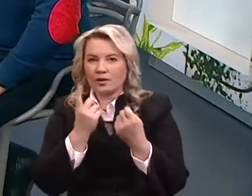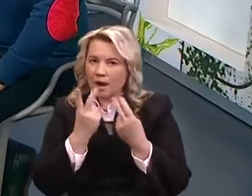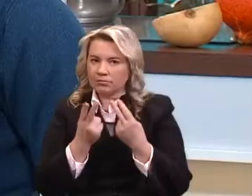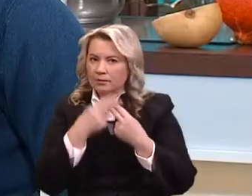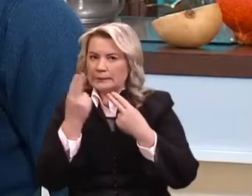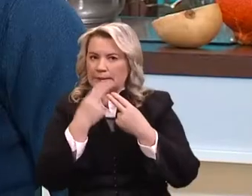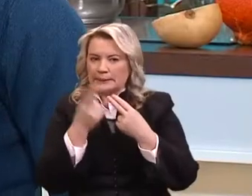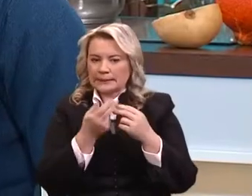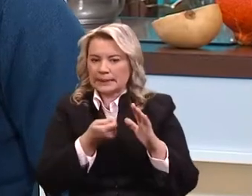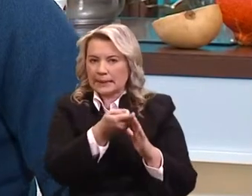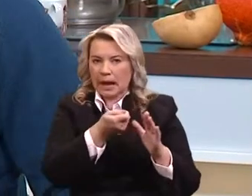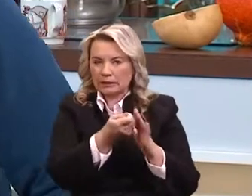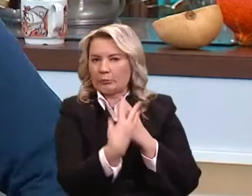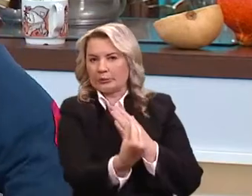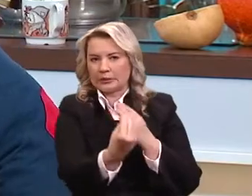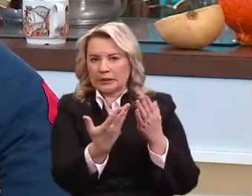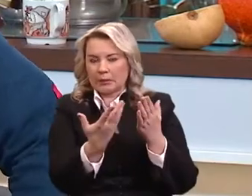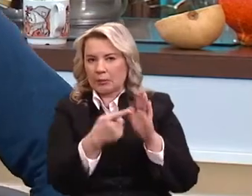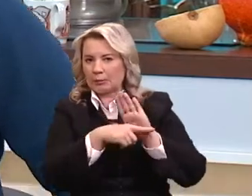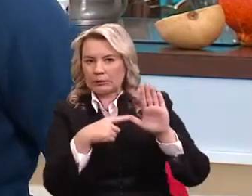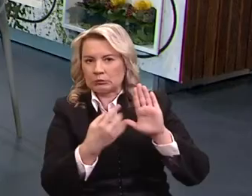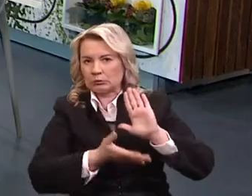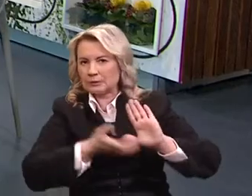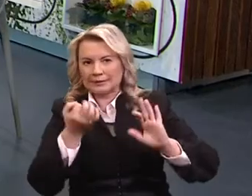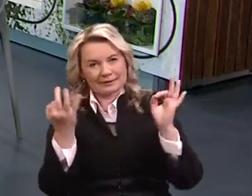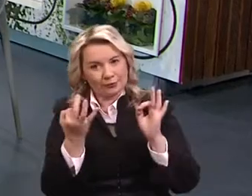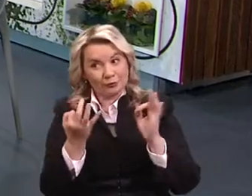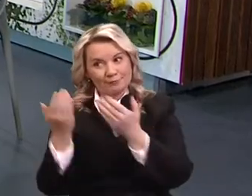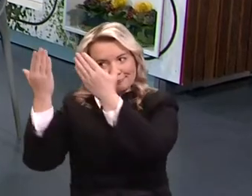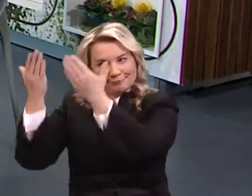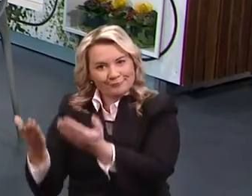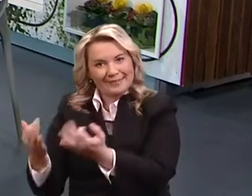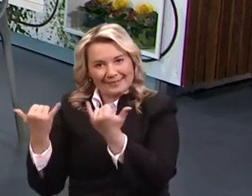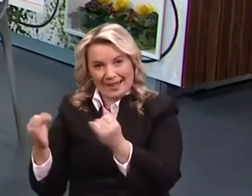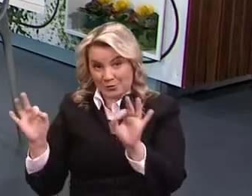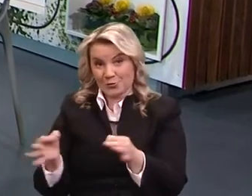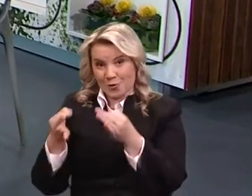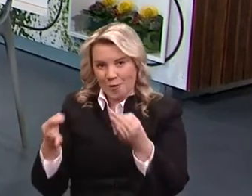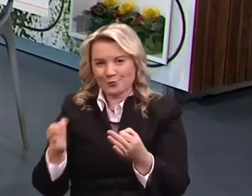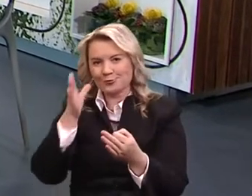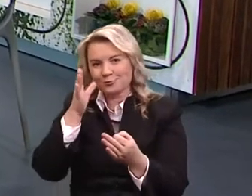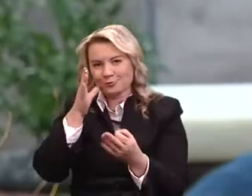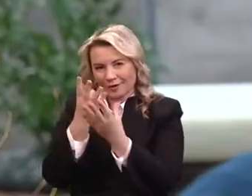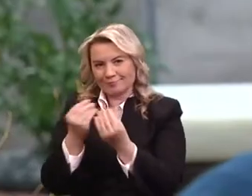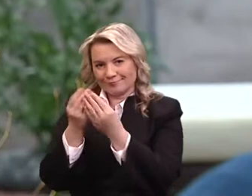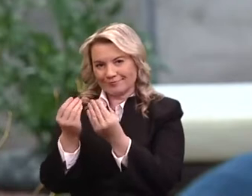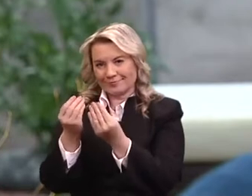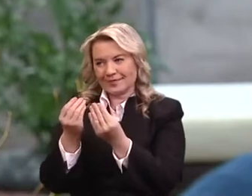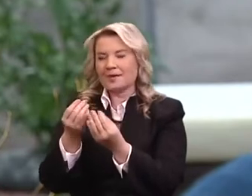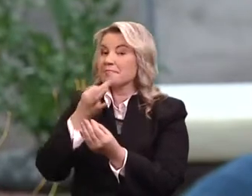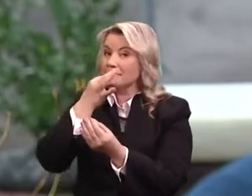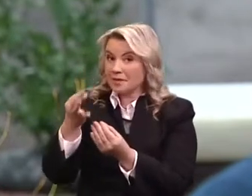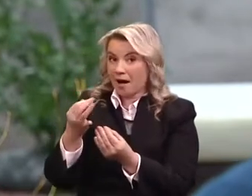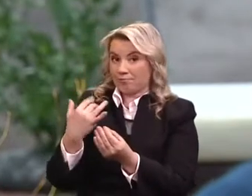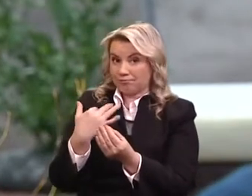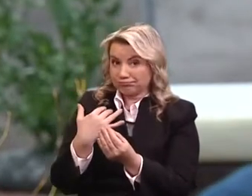Ondřejem Hatlapatkou. Ondro, dobrý den, vítejte. Dobrý den, dobrý den. To je téma. Tak co říct úvodem, tak bát se nebo se